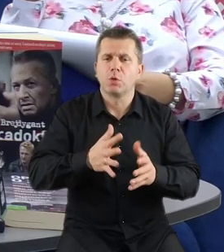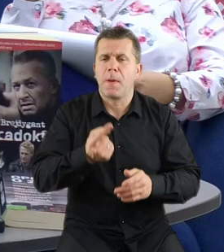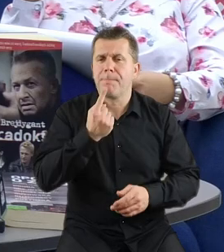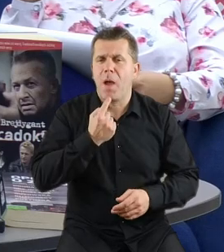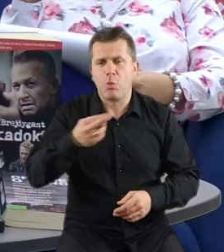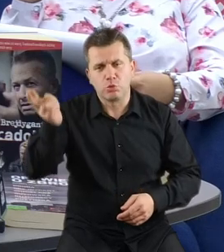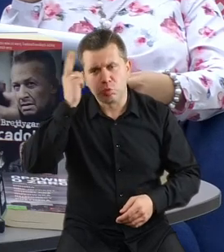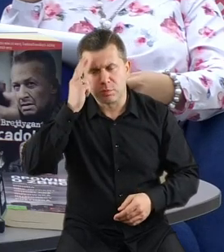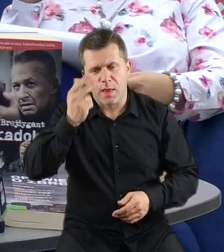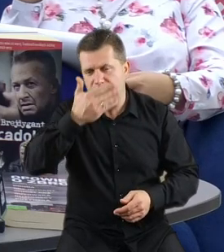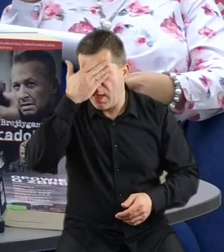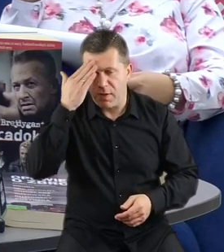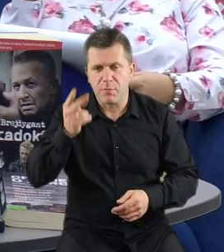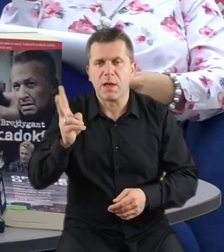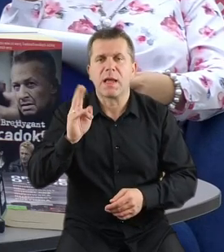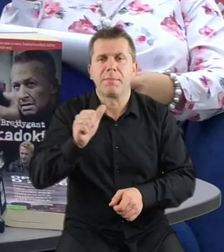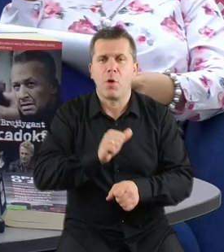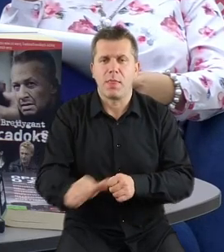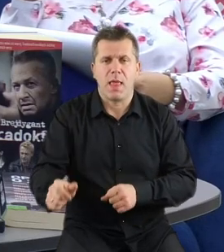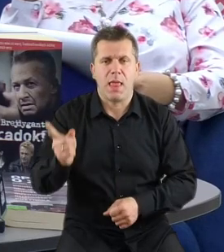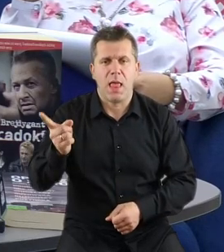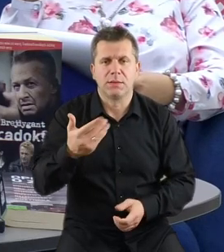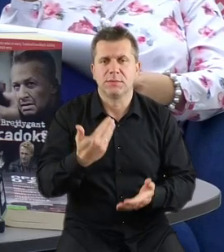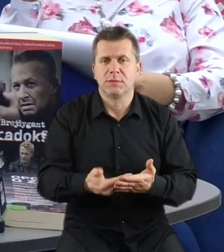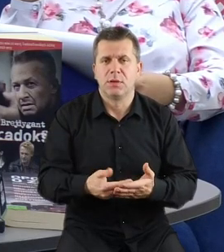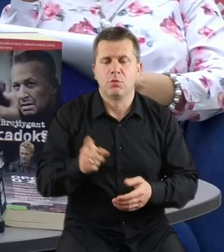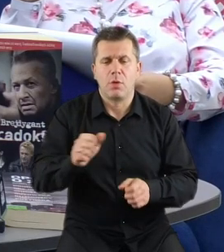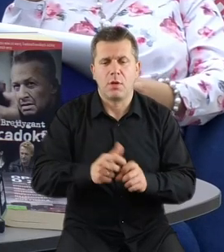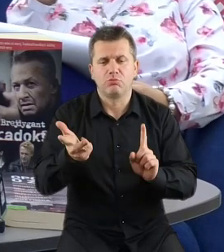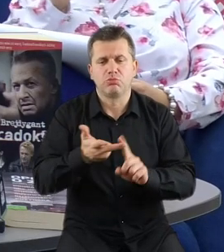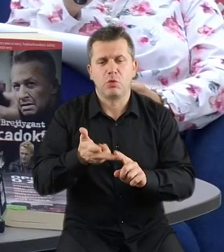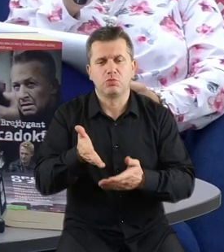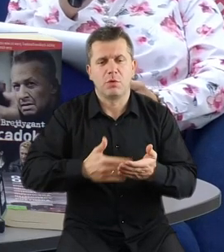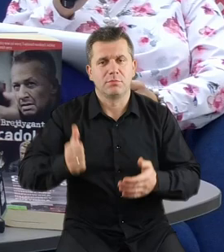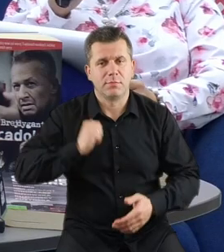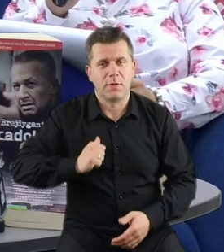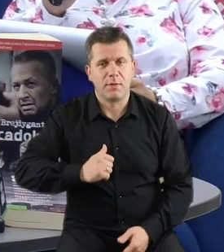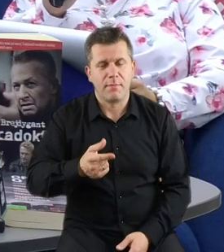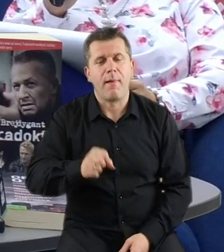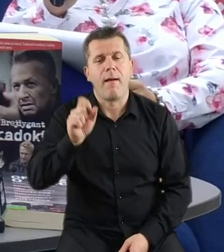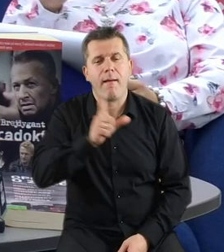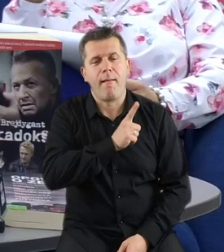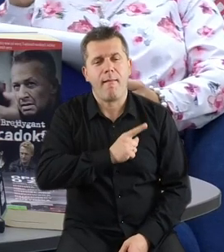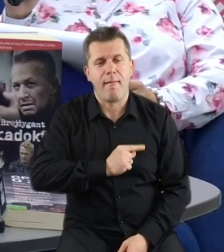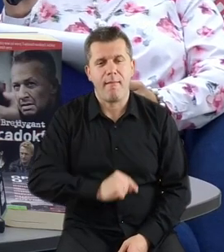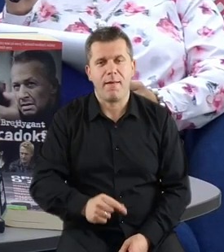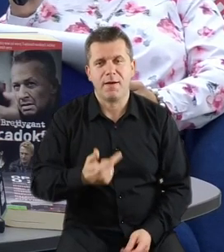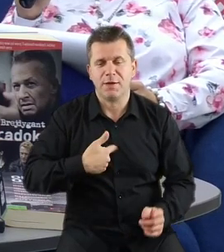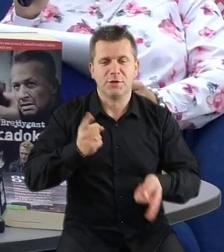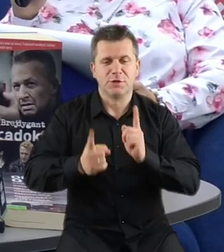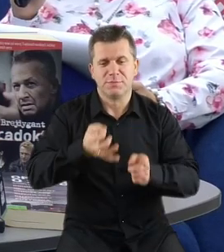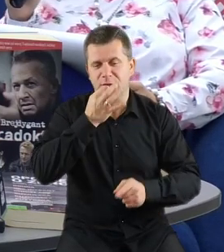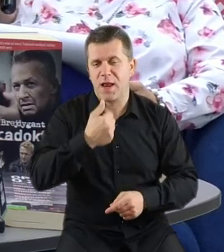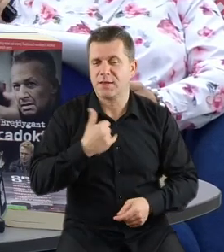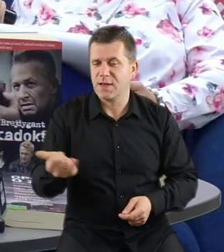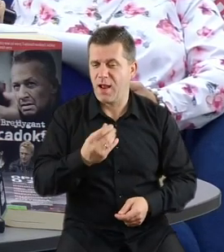bo właściwie nie wiem do końca, kim ona jest. Dlaczego ona... No trzecia część. A, kurczę. No coś, proszę szybko bo ja mam